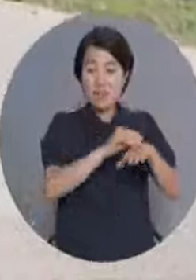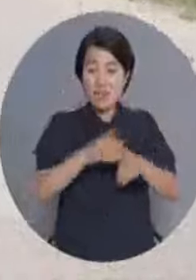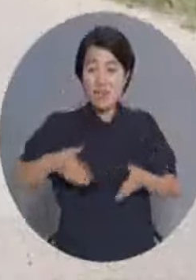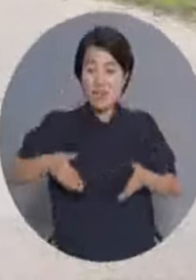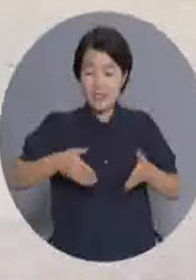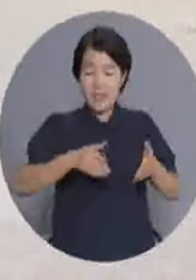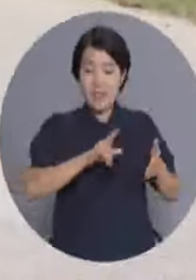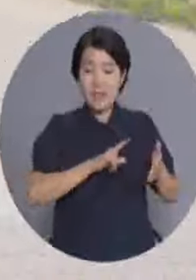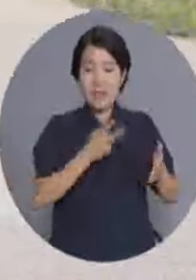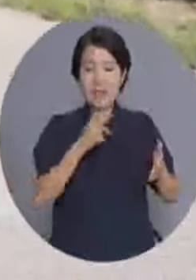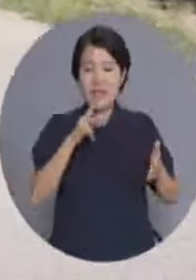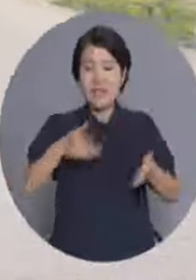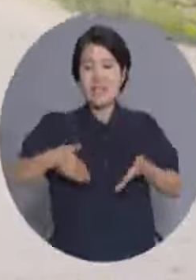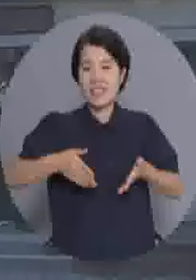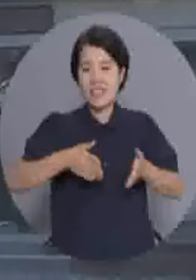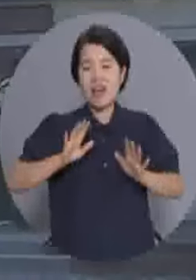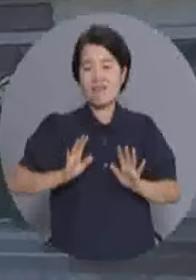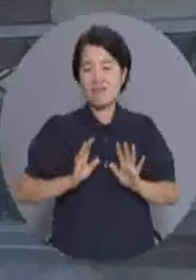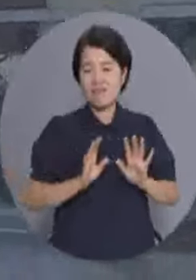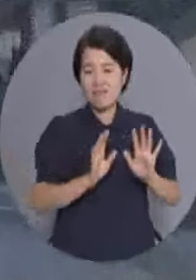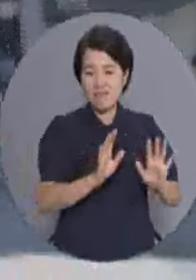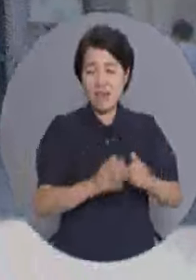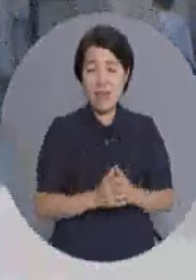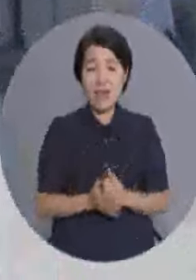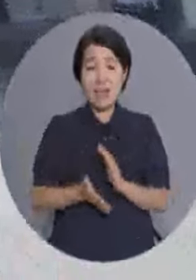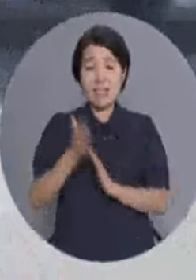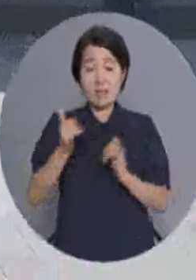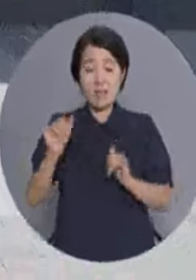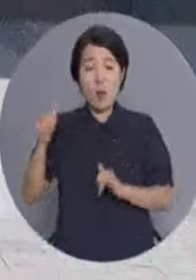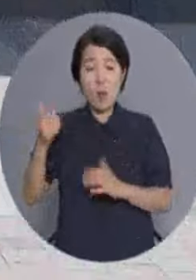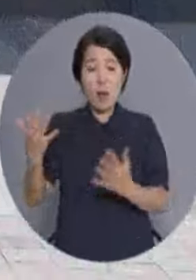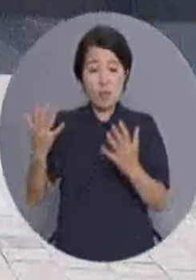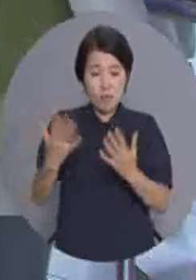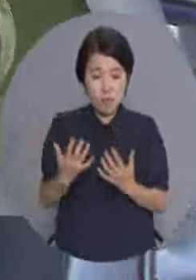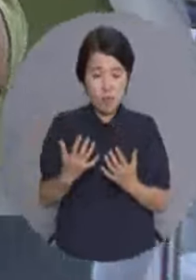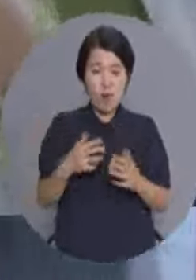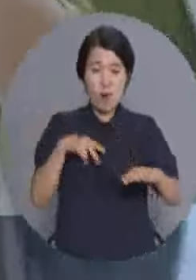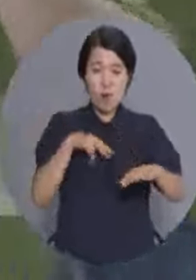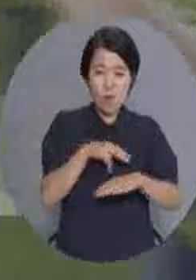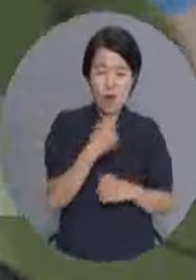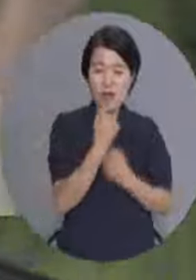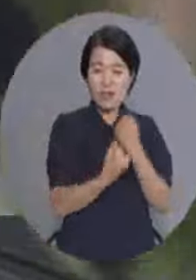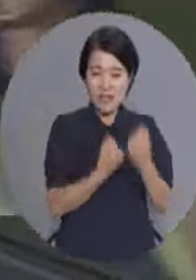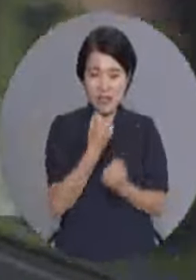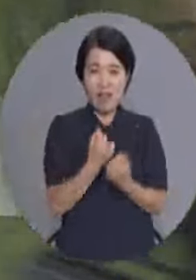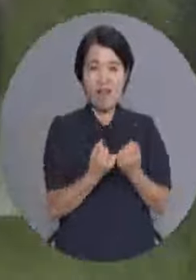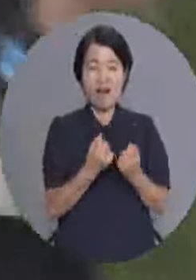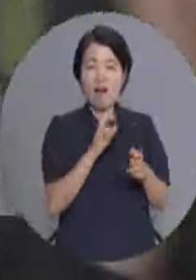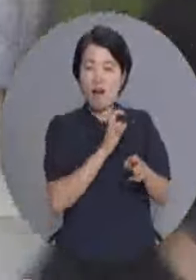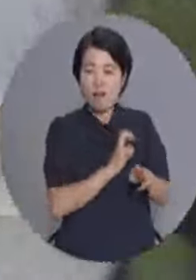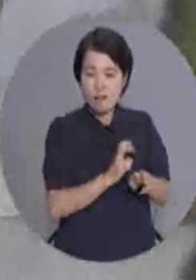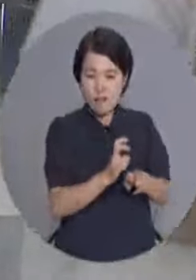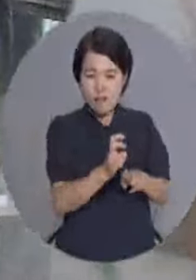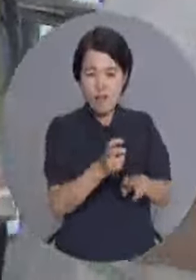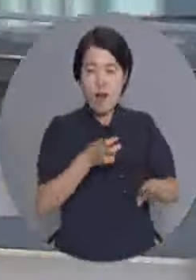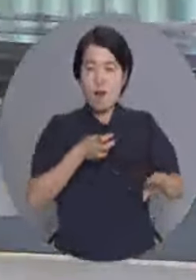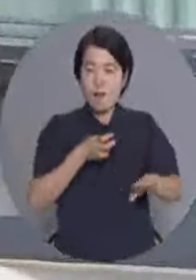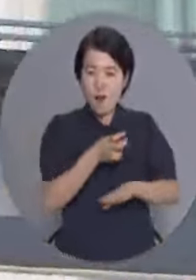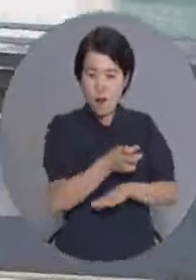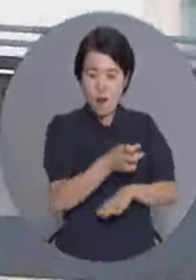걷기 행사로 마련됐습니다. 500여 명의 시민들이 두 발로 걷거나 자전거, 스카이큐브, 버스 등을